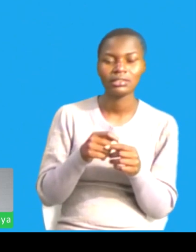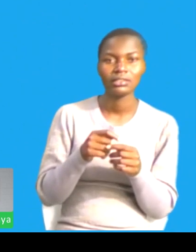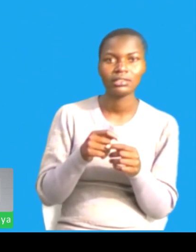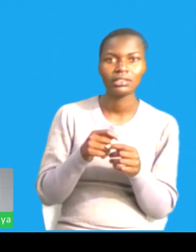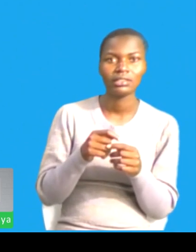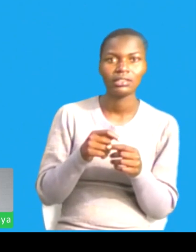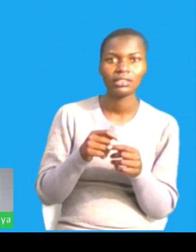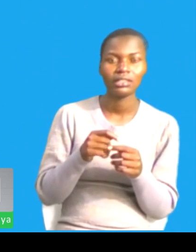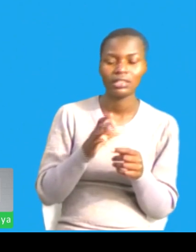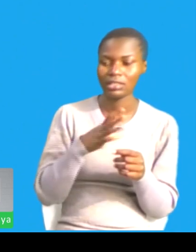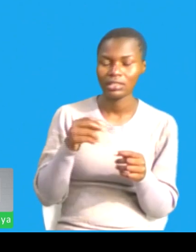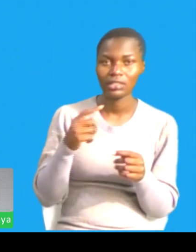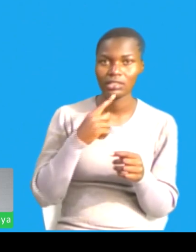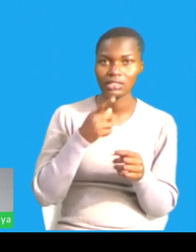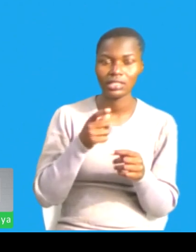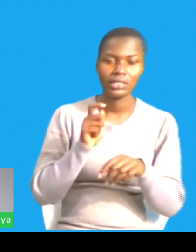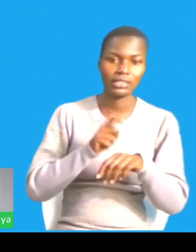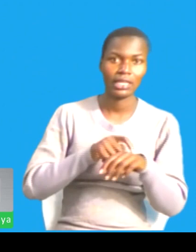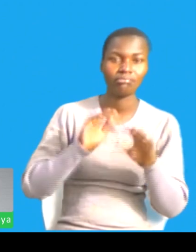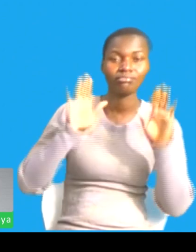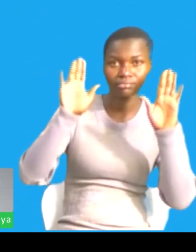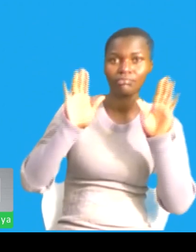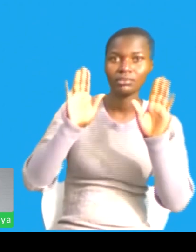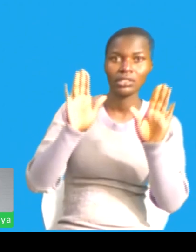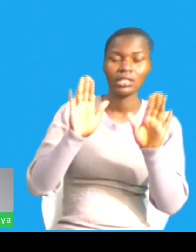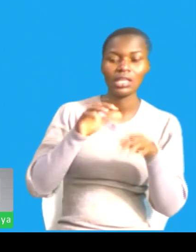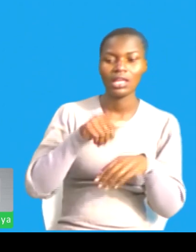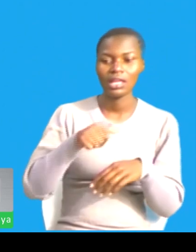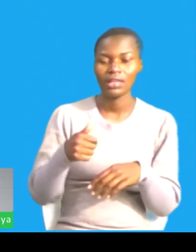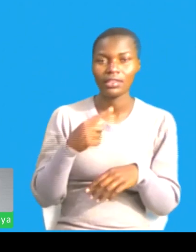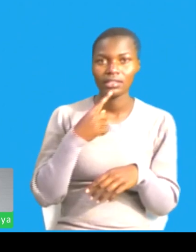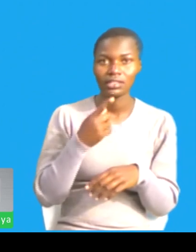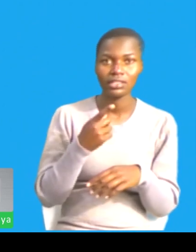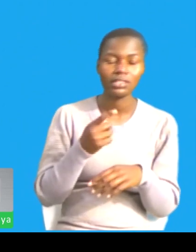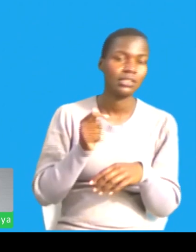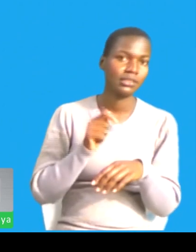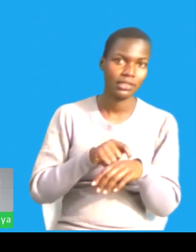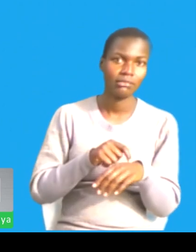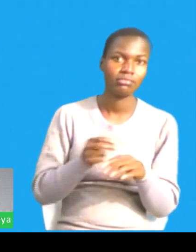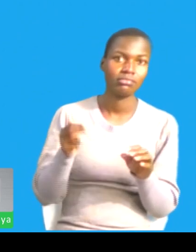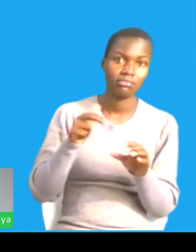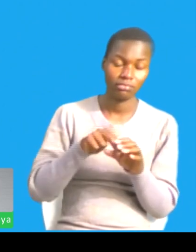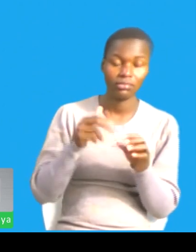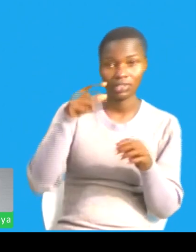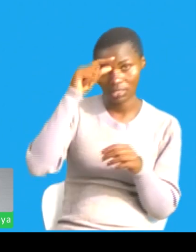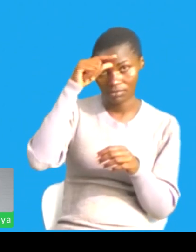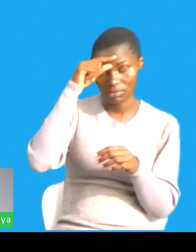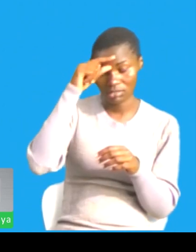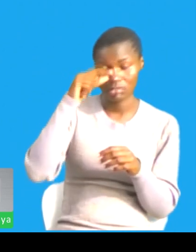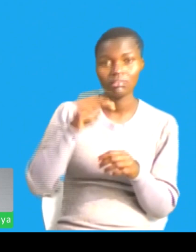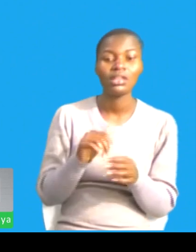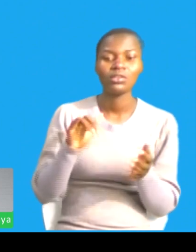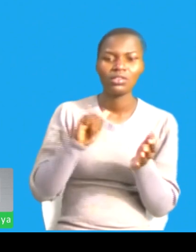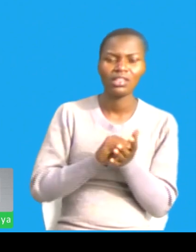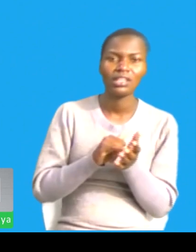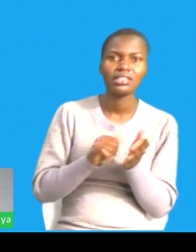ile mnasema mkiwa mna campaign na lakini kuna ile mnasema mkishaingia kwa serikali. So hiyo ndio makosa tunakuwa nayo Jonah, kwa sababu